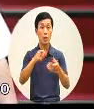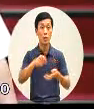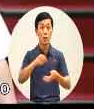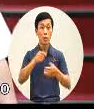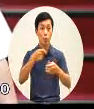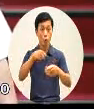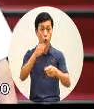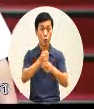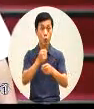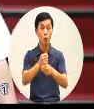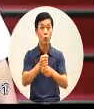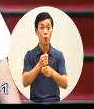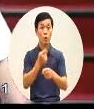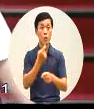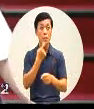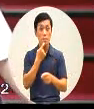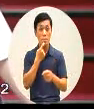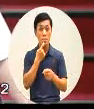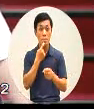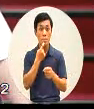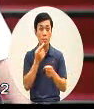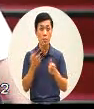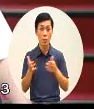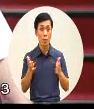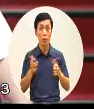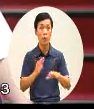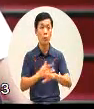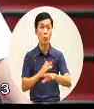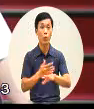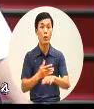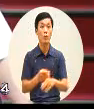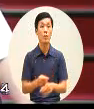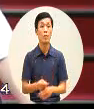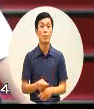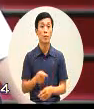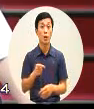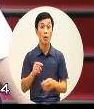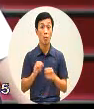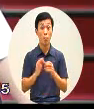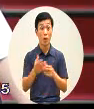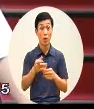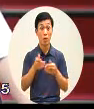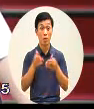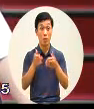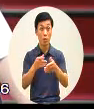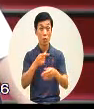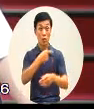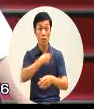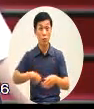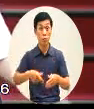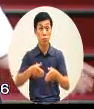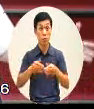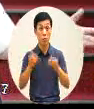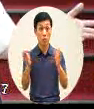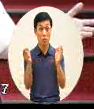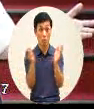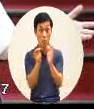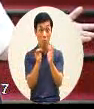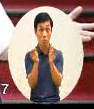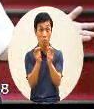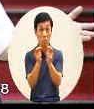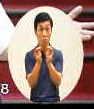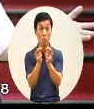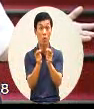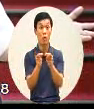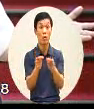这较无疑虑啦，因为你们选举啊，唔通为着这条法令卡着这条法令的时阵啊，大家争议啊，将